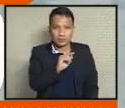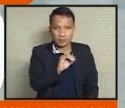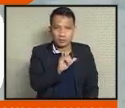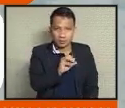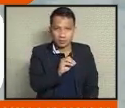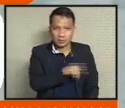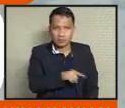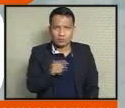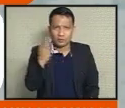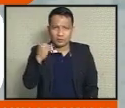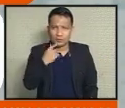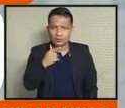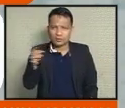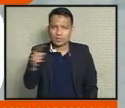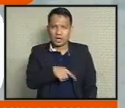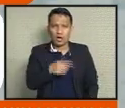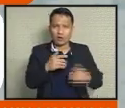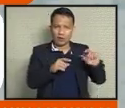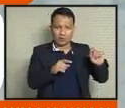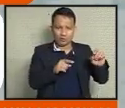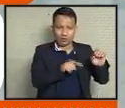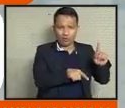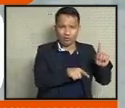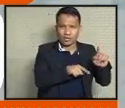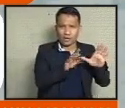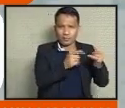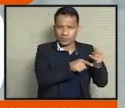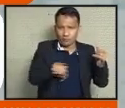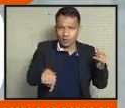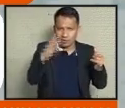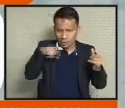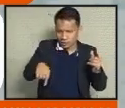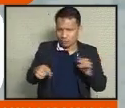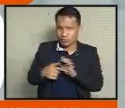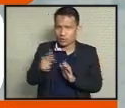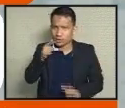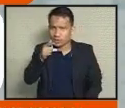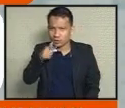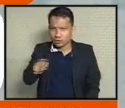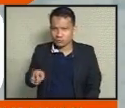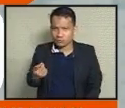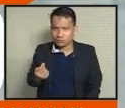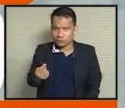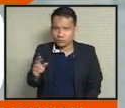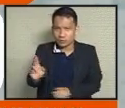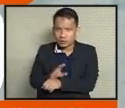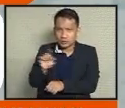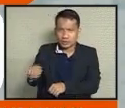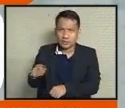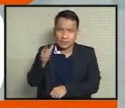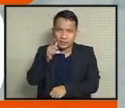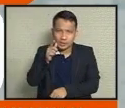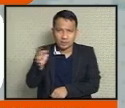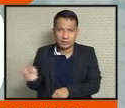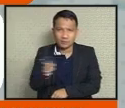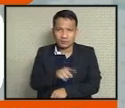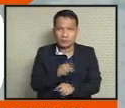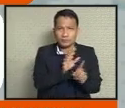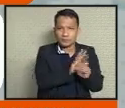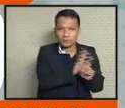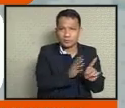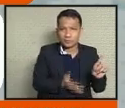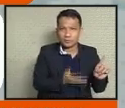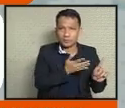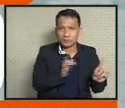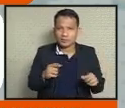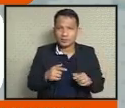Idol Rafi. So ano kinalaman po ni Ma'am Arlene sa away niyo ni kasi Toyo? Kasi nga po, ginagamit niya nga po si Leng for the fame